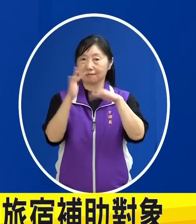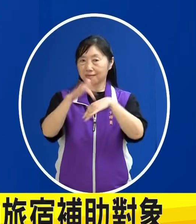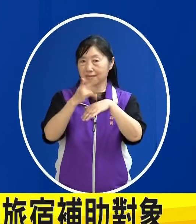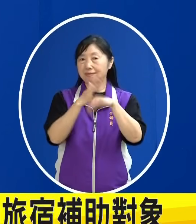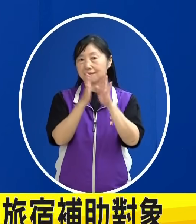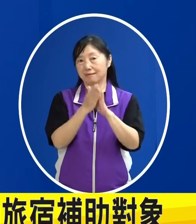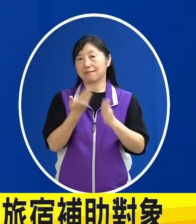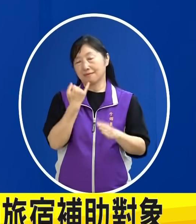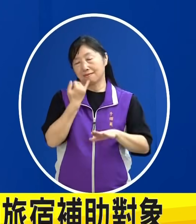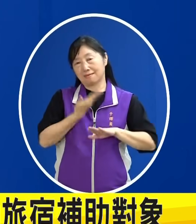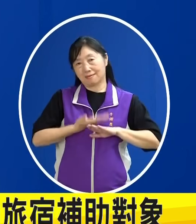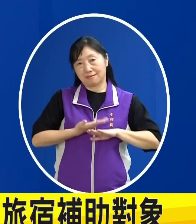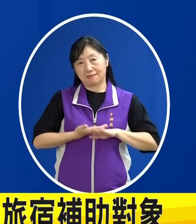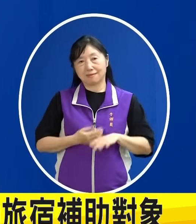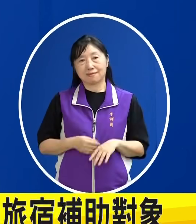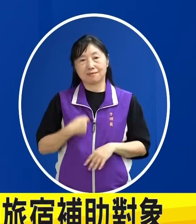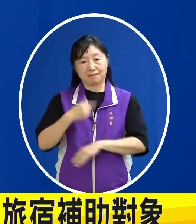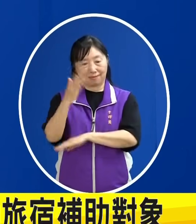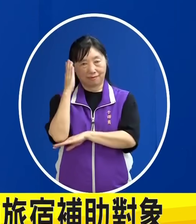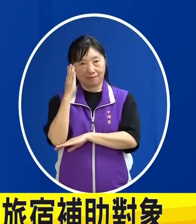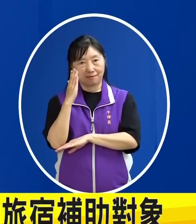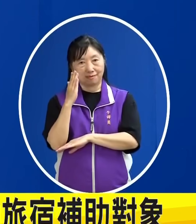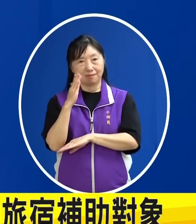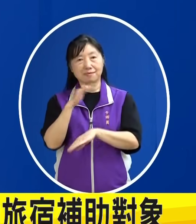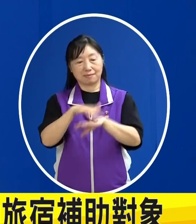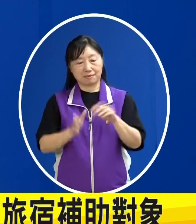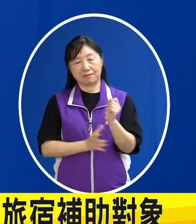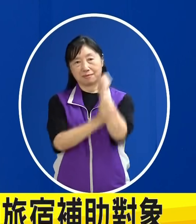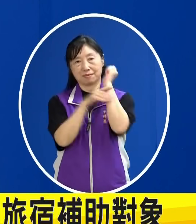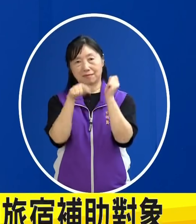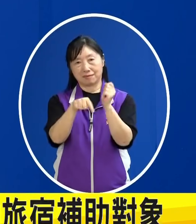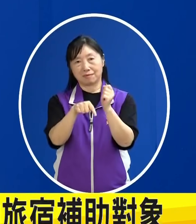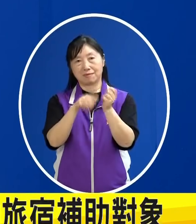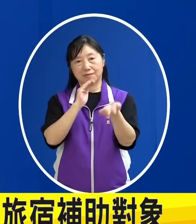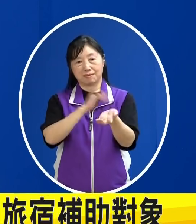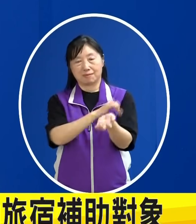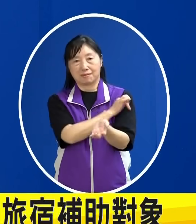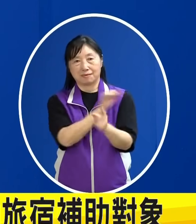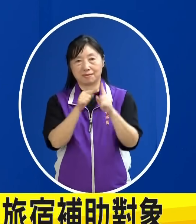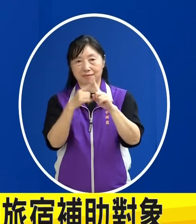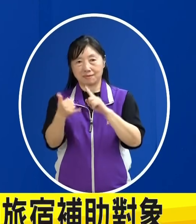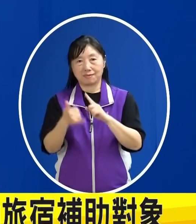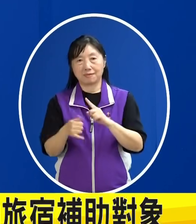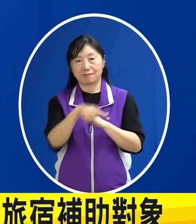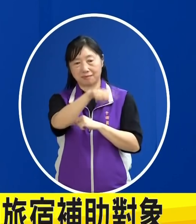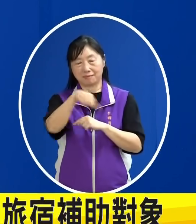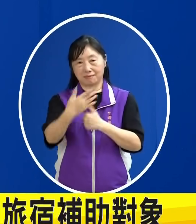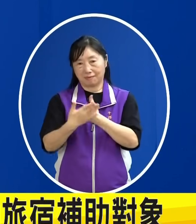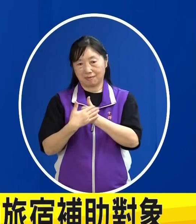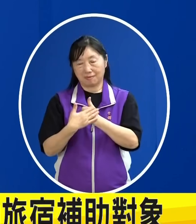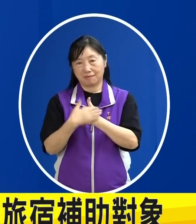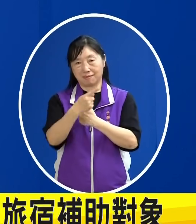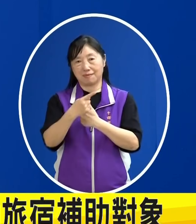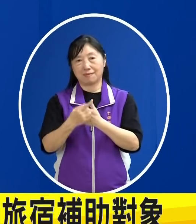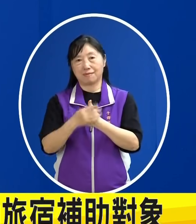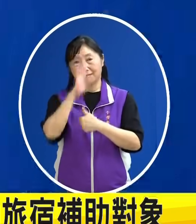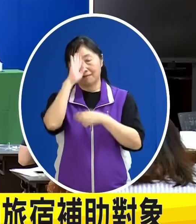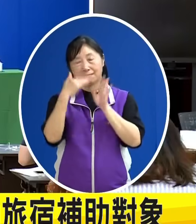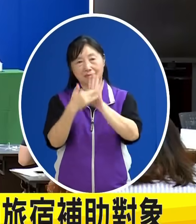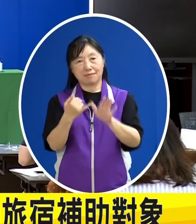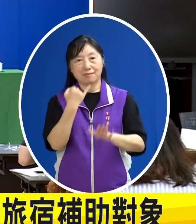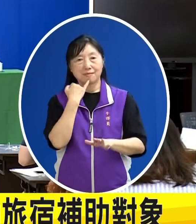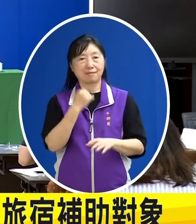们政府是挺医护那医护来挺我们全民做好防疫的工作谢